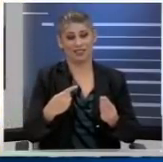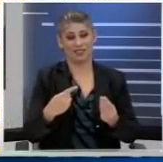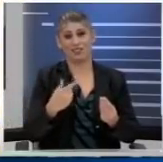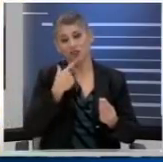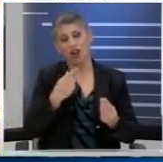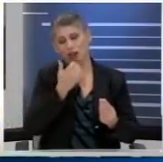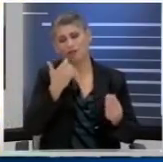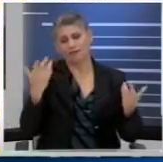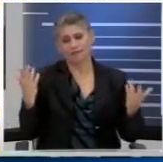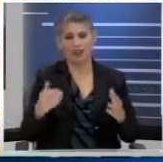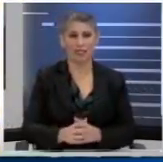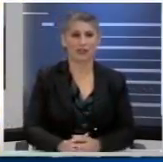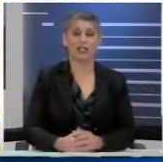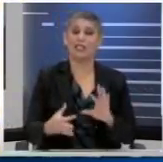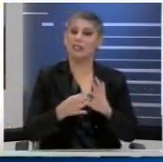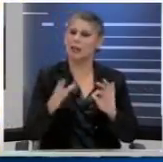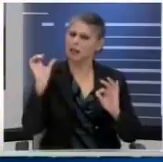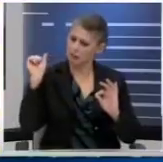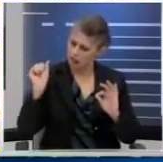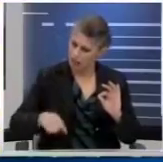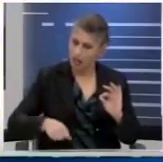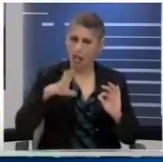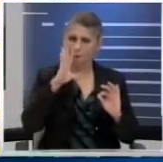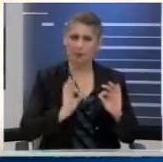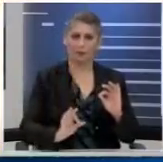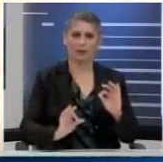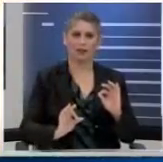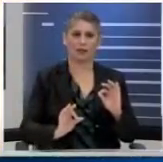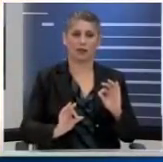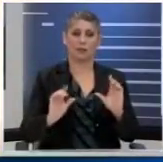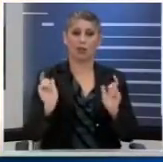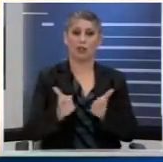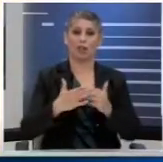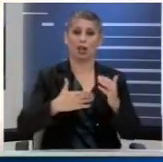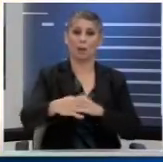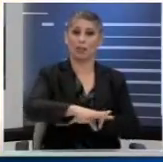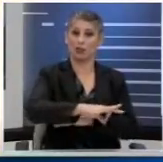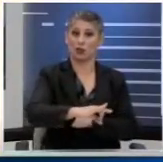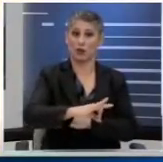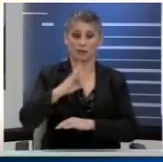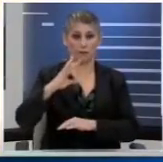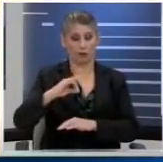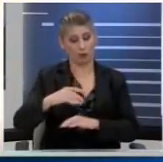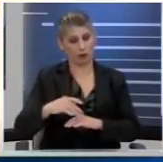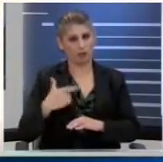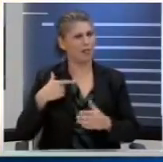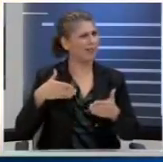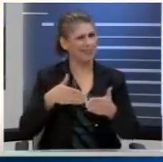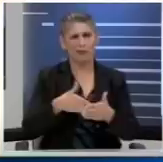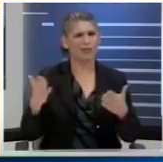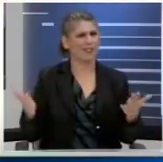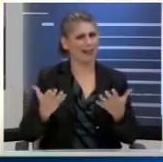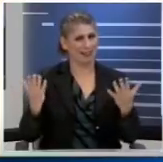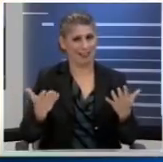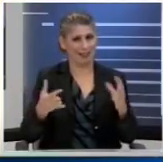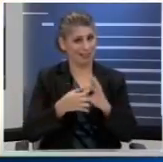Λοιπόν, συνεργάζεται πράγματι με το Εθνικό Μετσόβιο Πολυτεχνείο. Δεν εμποδίζει κάτι